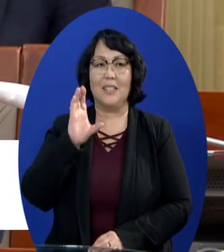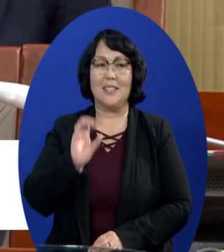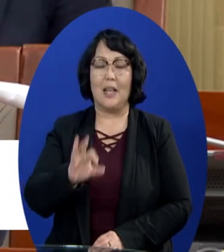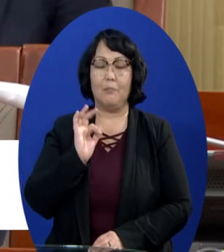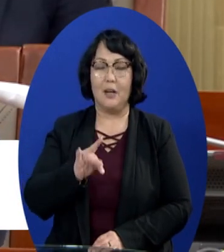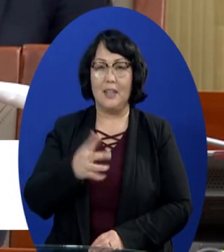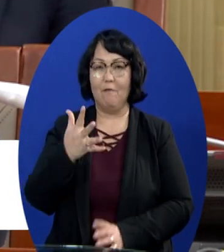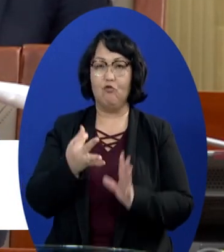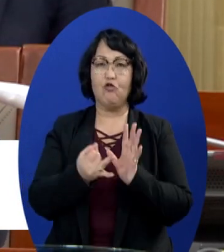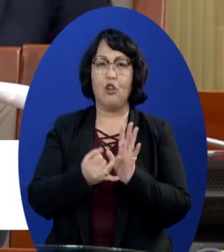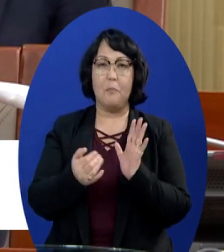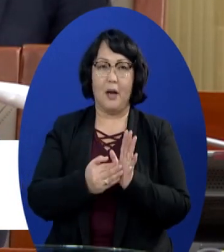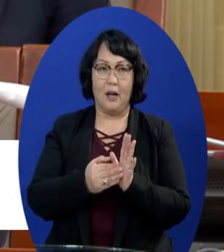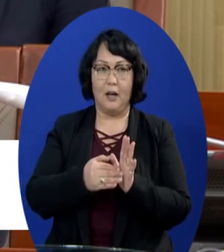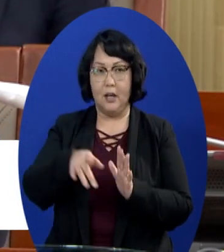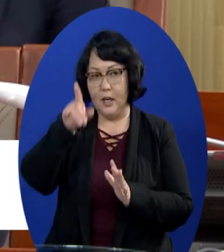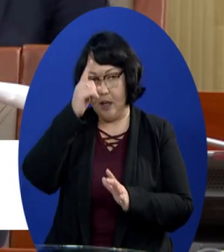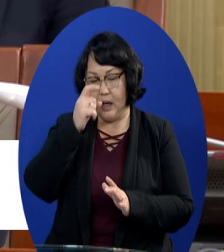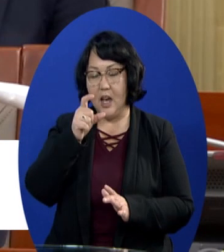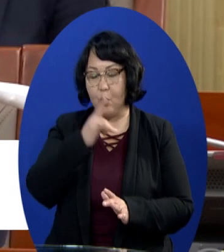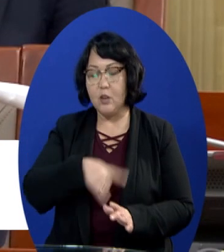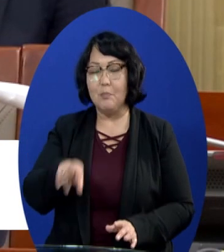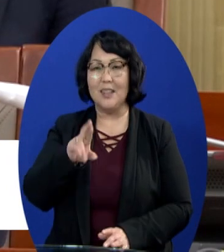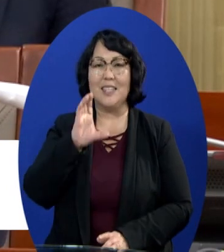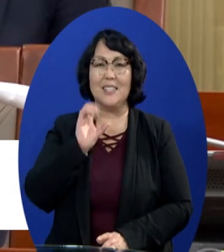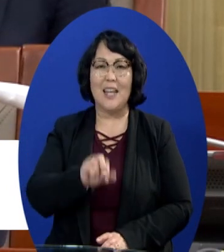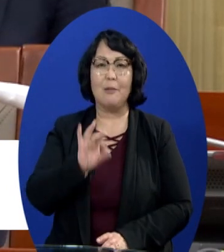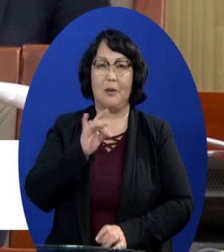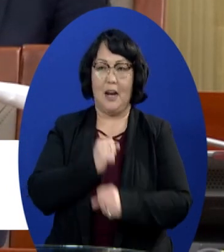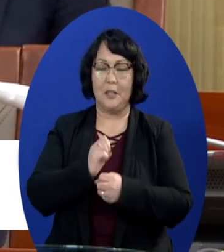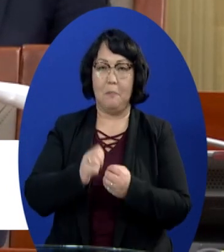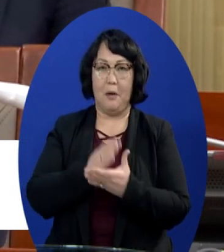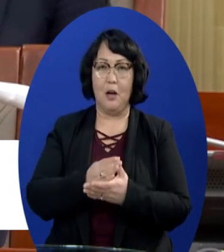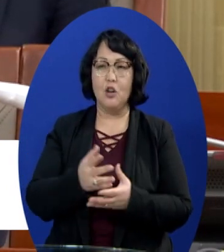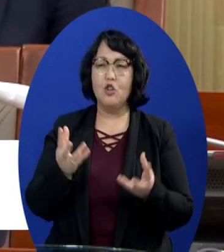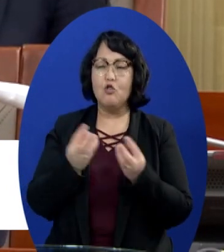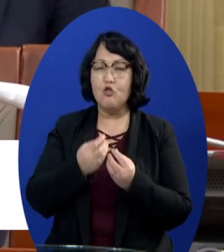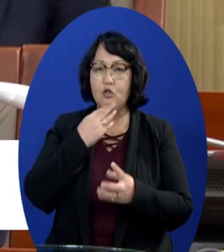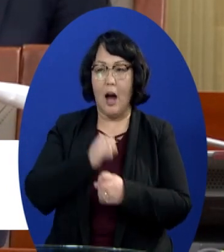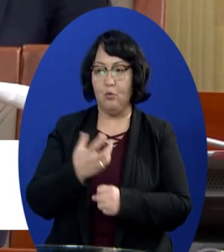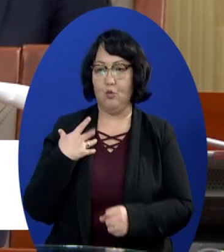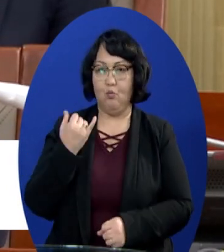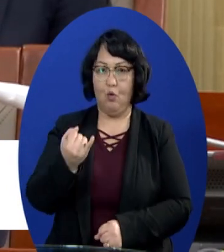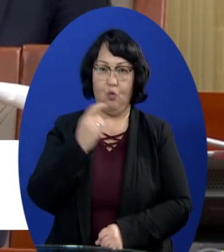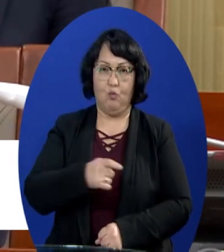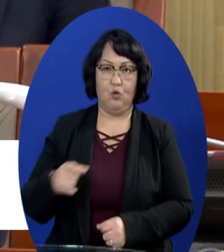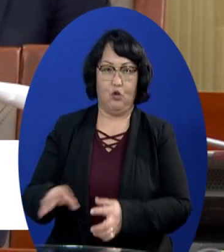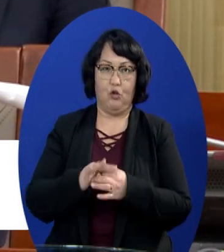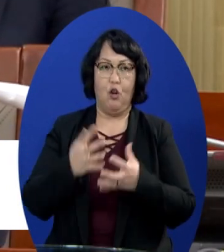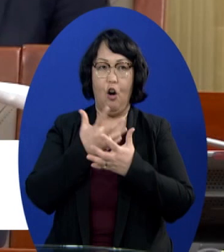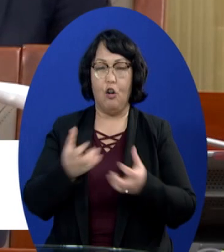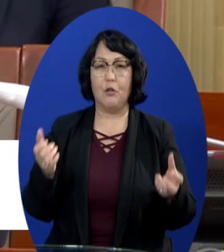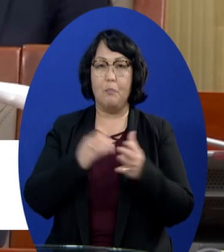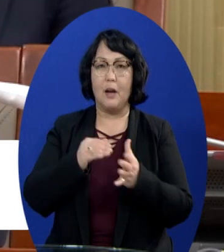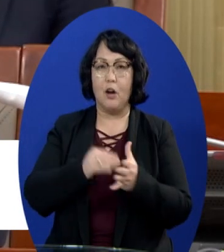нийт эрүүл мэндийн салбарын ажилчид байгаа. Хэдэн хариуцлагагүй хүний үйлдэлээс болж энэ олон мянган нойр хоолгүй зүтгэж